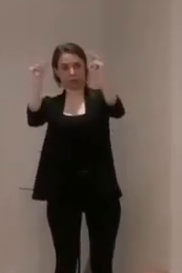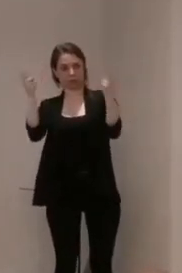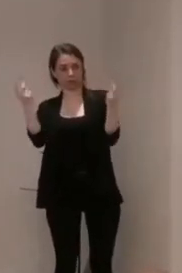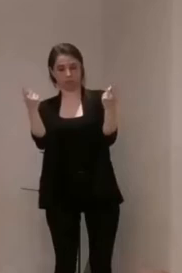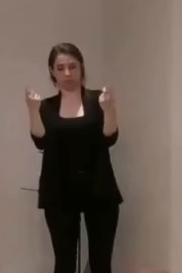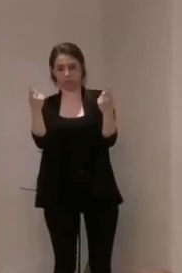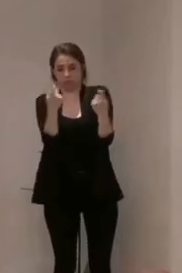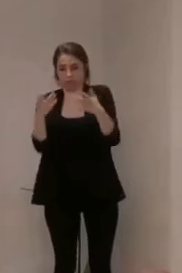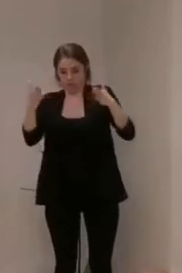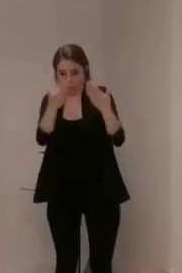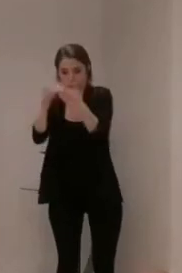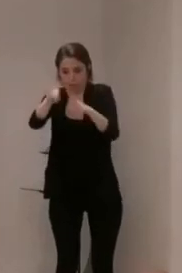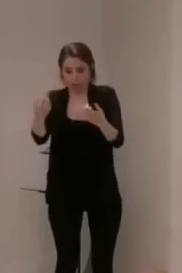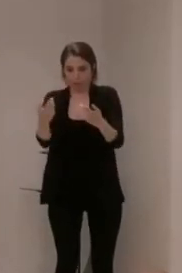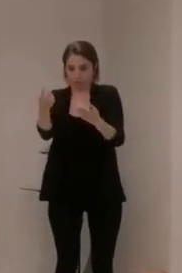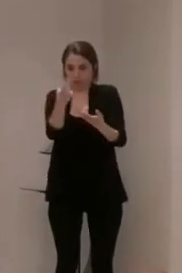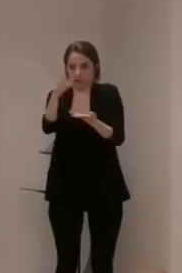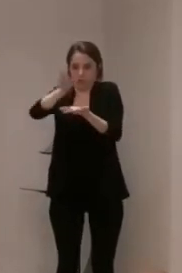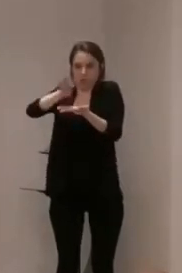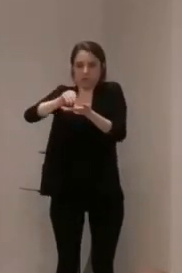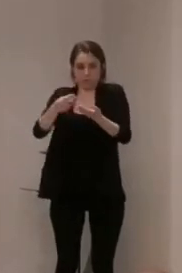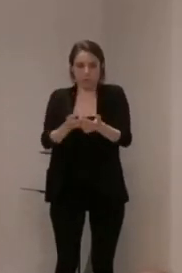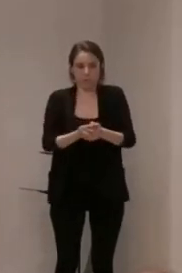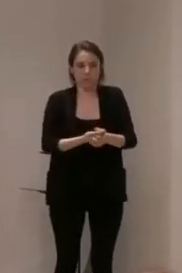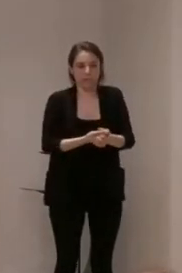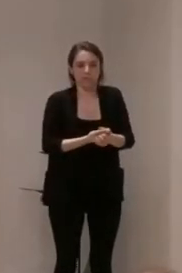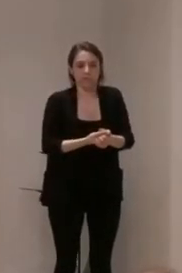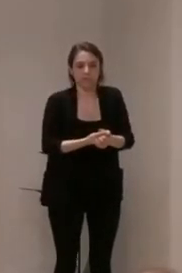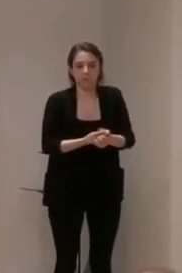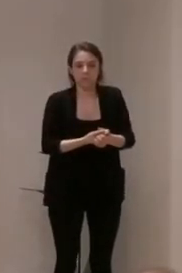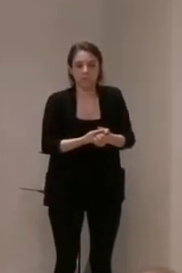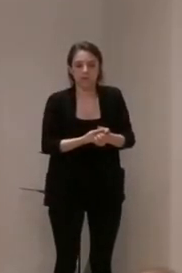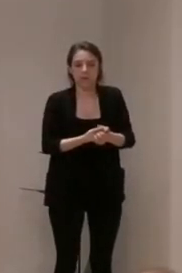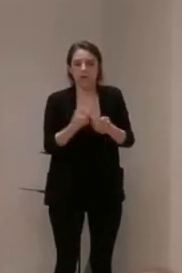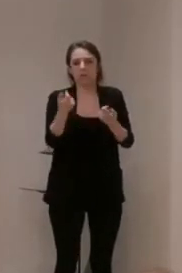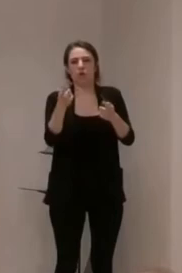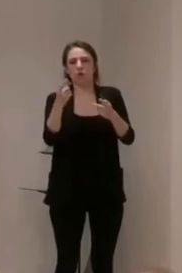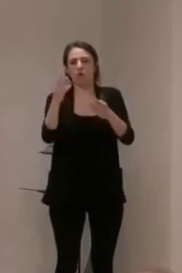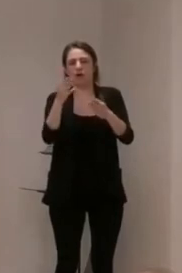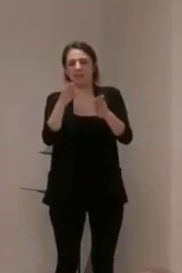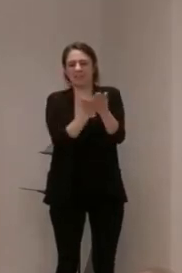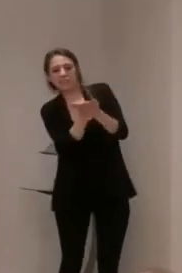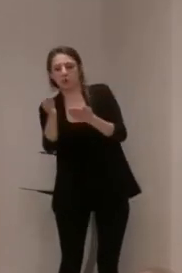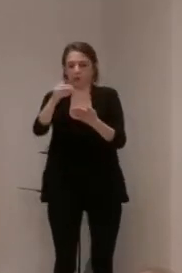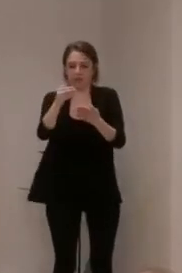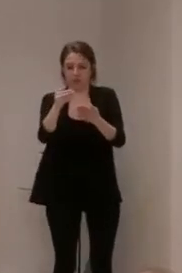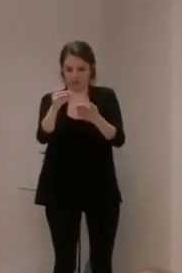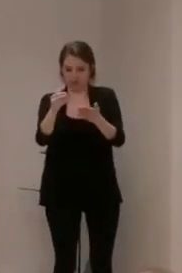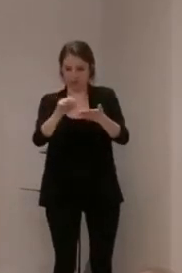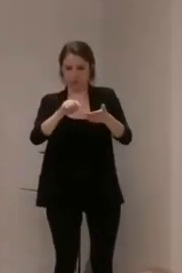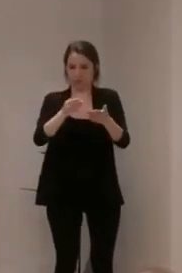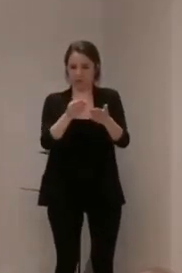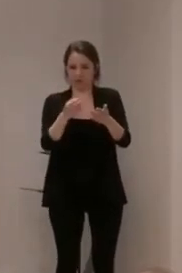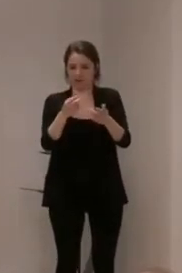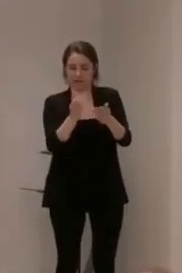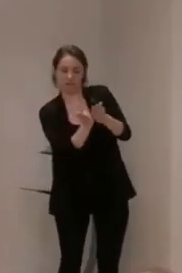veritat, volem tenir coneixement, però no hi ha, per dir-ho així, una distorsió forçada de la memòria que necessita ser, per